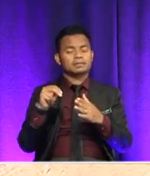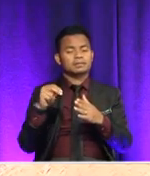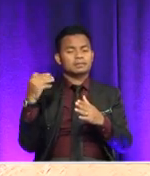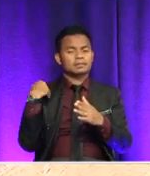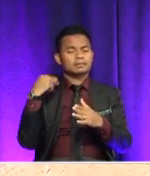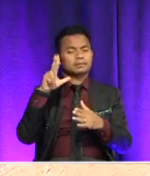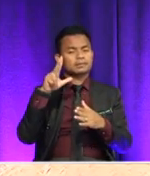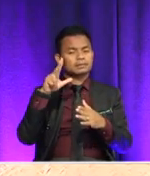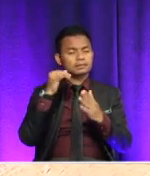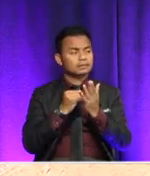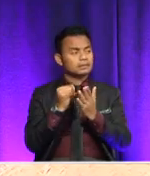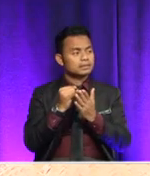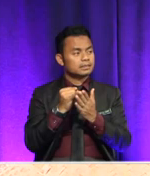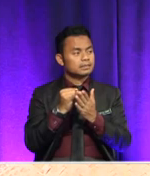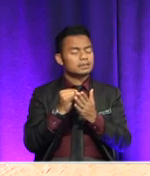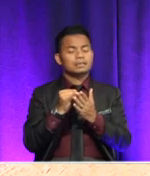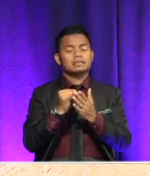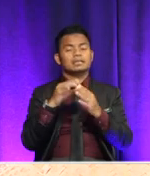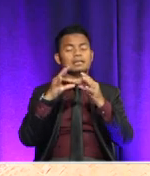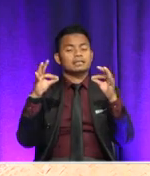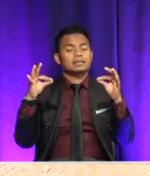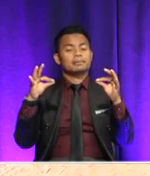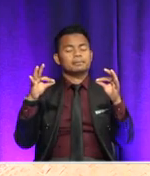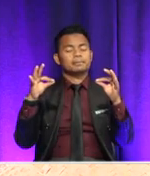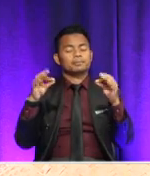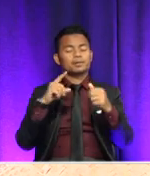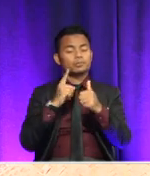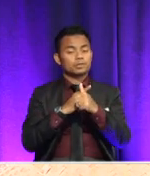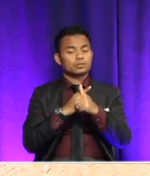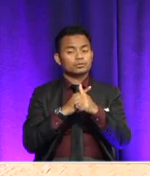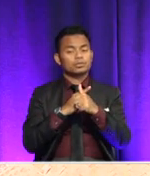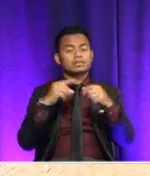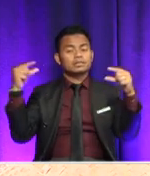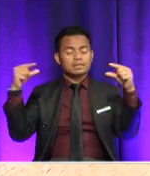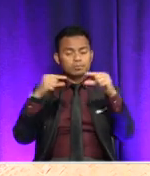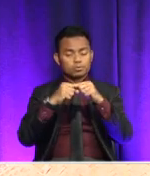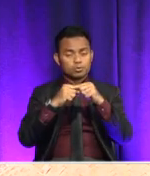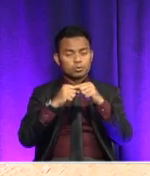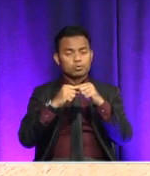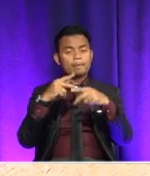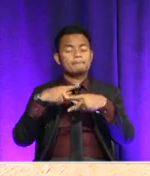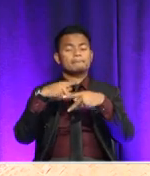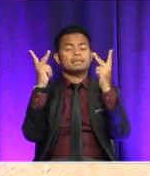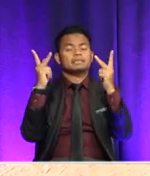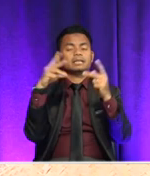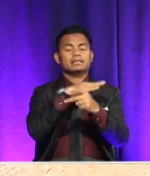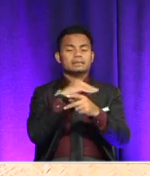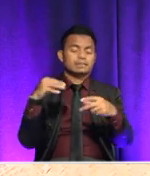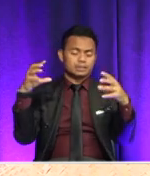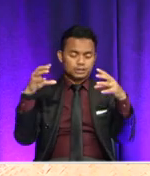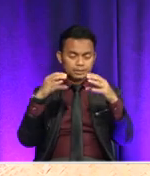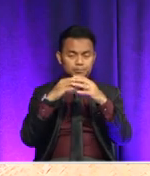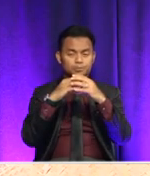ayam majemuk yang pertama gabungan yang kedua ayat majmu pancangan yang ketiga ayat majemuk campuran jadi